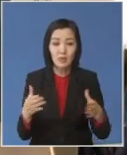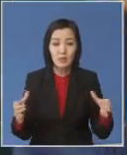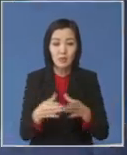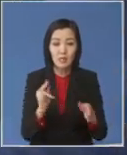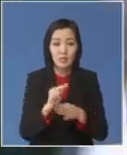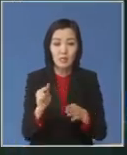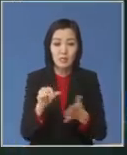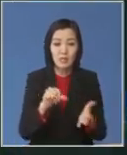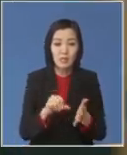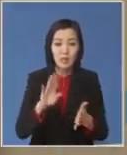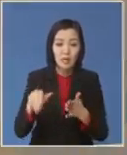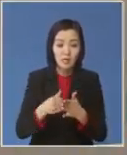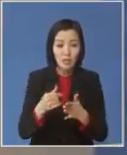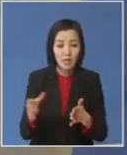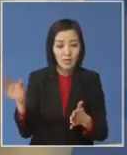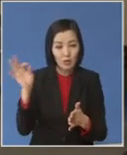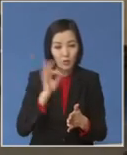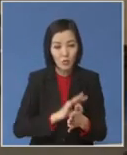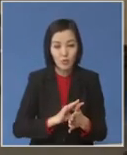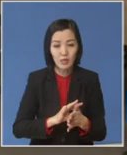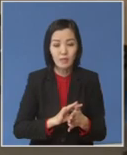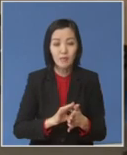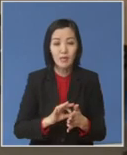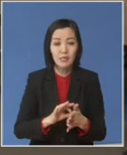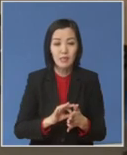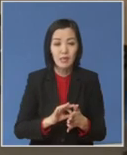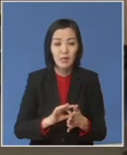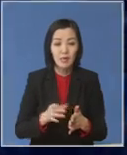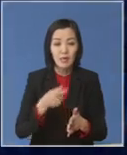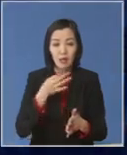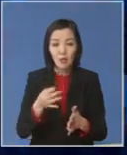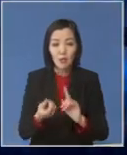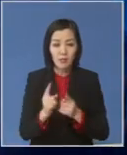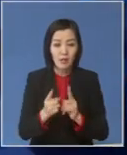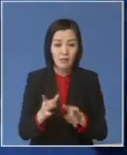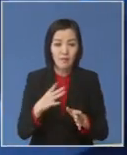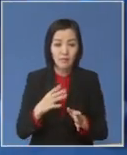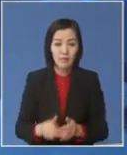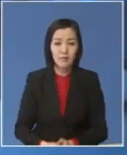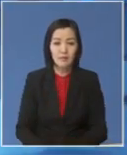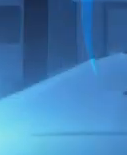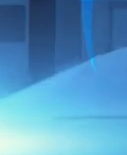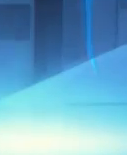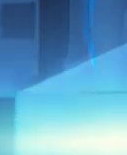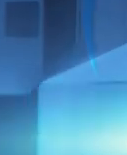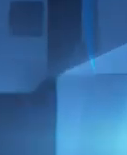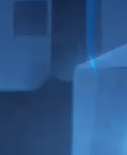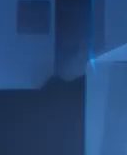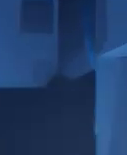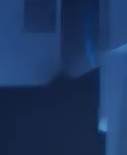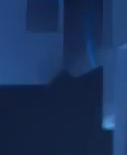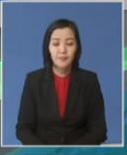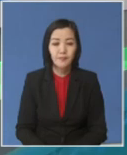қатысып, жаңа әдіс тәсілдерді қолданудың тиімділігі турасында тәжірибе алмасты. Жазира Исаева, Аманжол Жөнкешев, Жетісу телеарнасы.